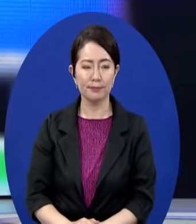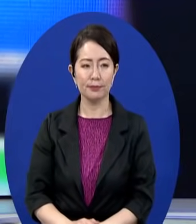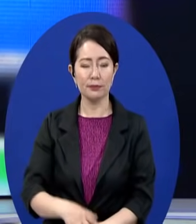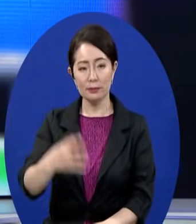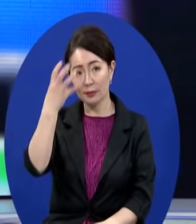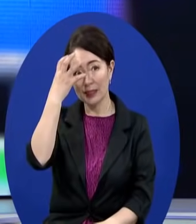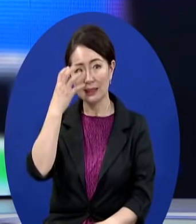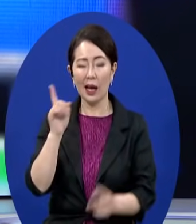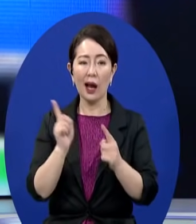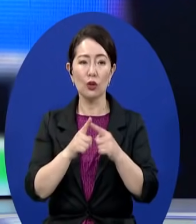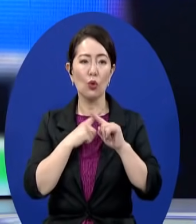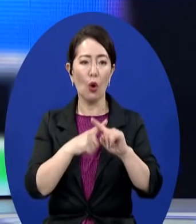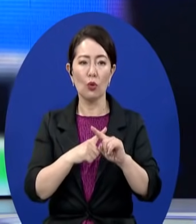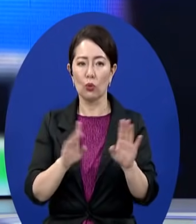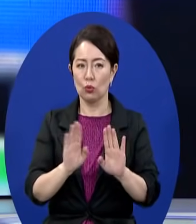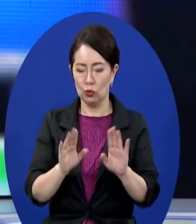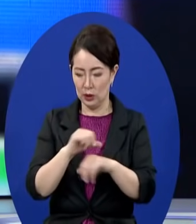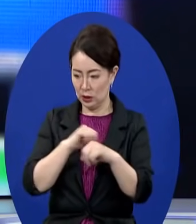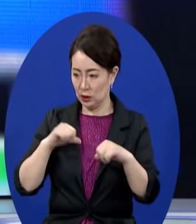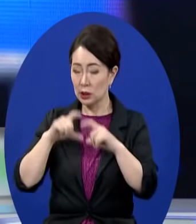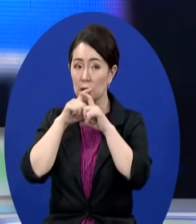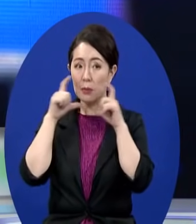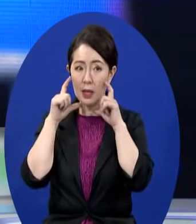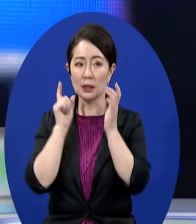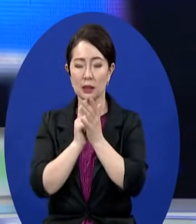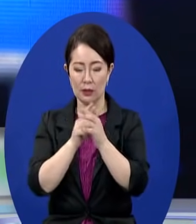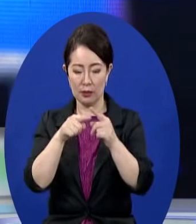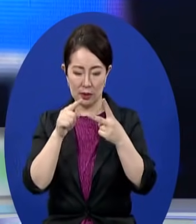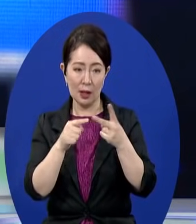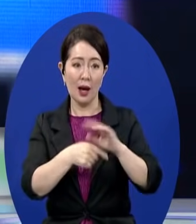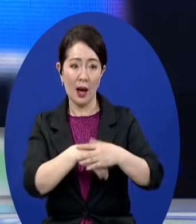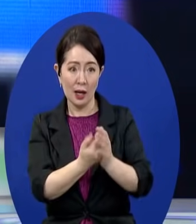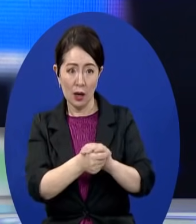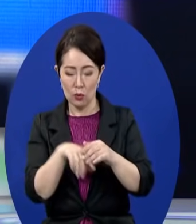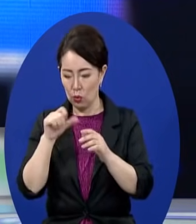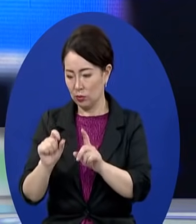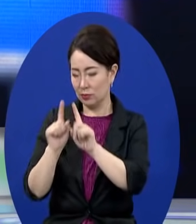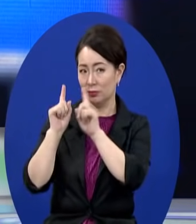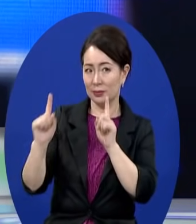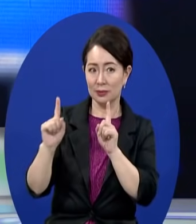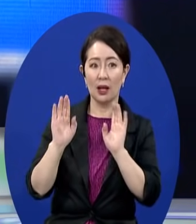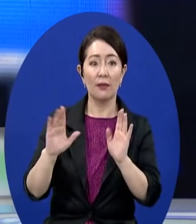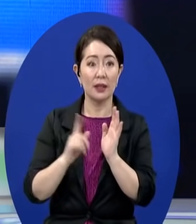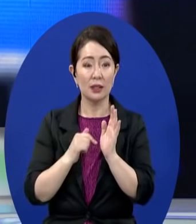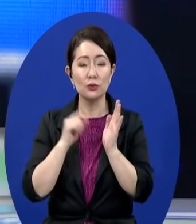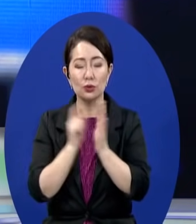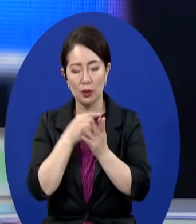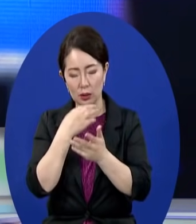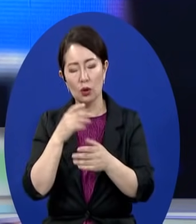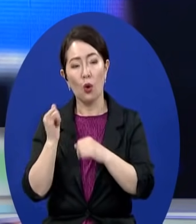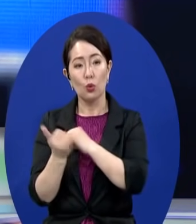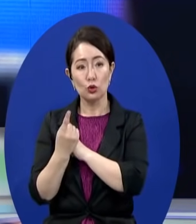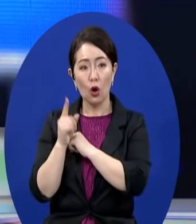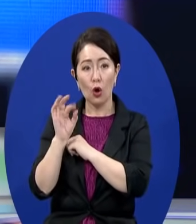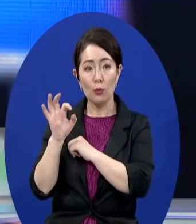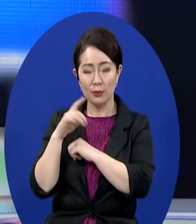Засгийн газар хатуу хөлөөрө тогтоохгүй харин иргэд маскаа зүүж гараа ариутгаж хүн хоорондын зай барих нь чухал гэдгийг зөвлөсөөр байна. Улсын онцгой комиссийн дэргэдэх Эрдэмтийн баг